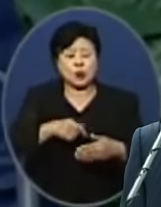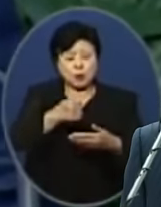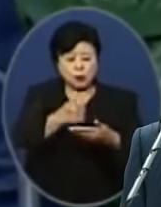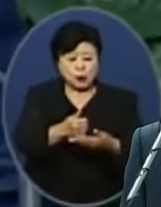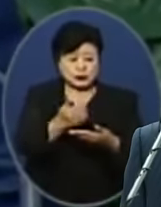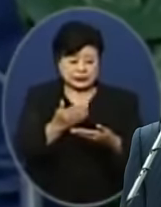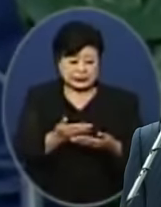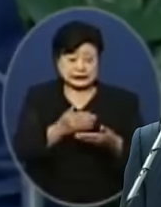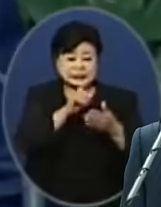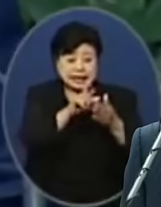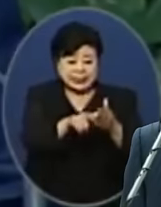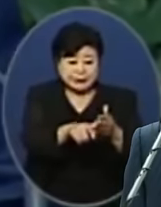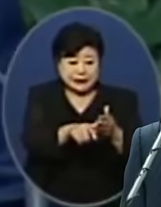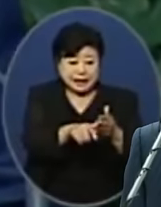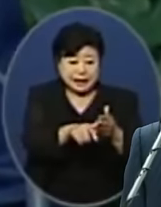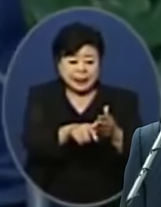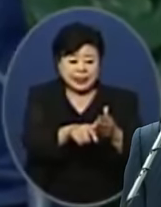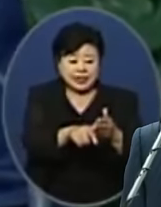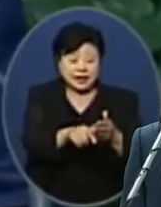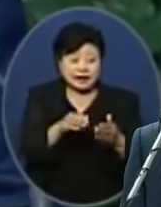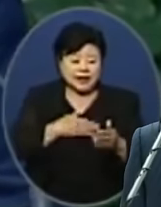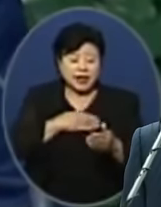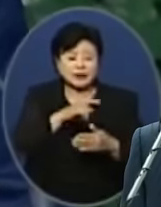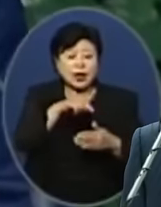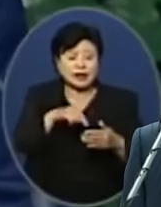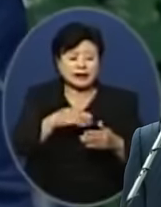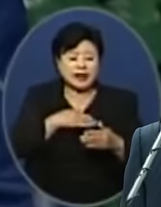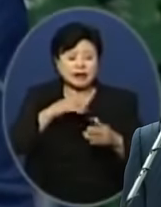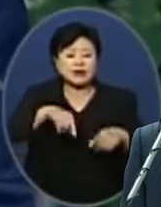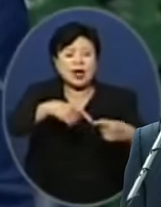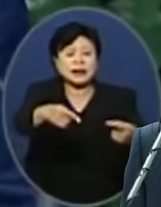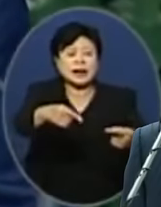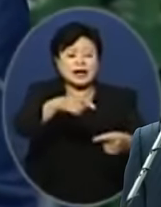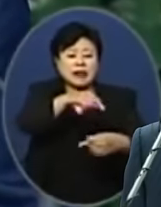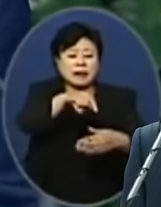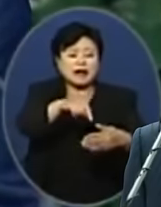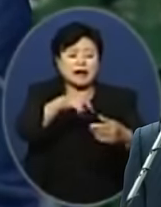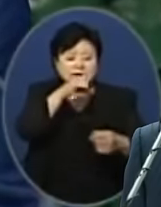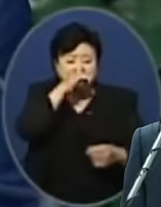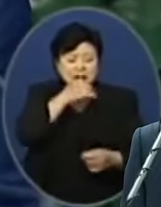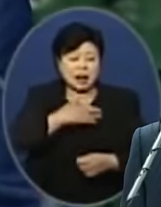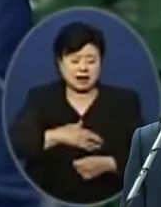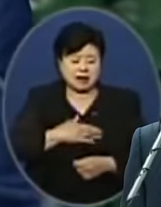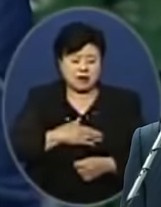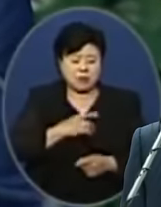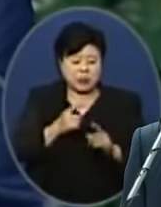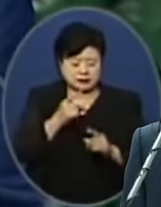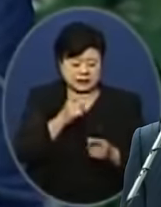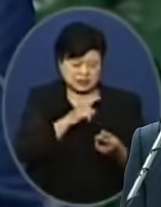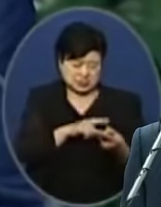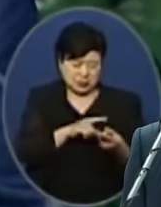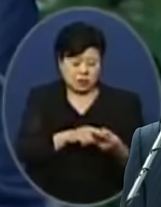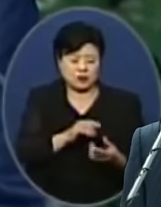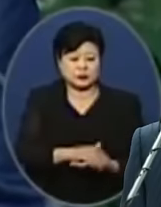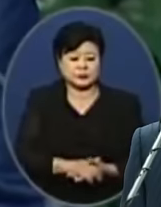것입니다. 너가 내 안에, 내가 너 안에 있는 것을 너희가 알리라고 말씀하신